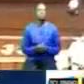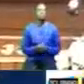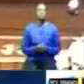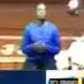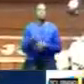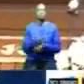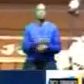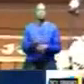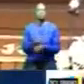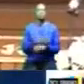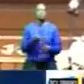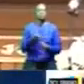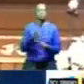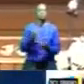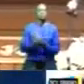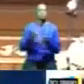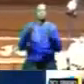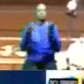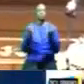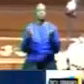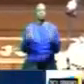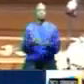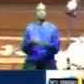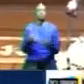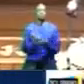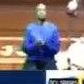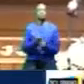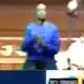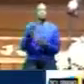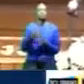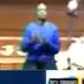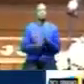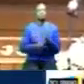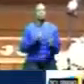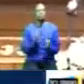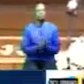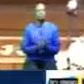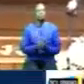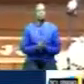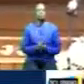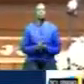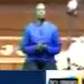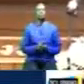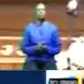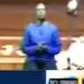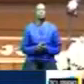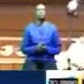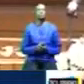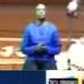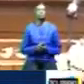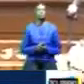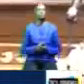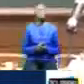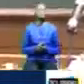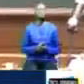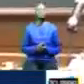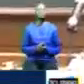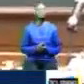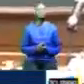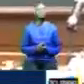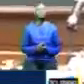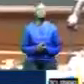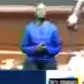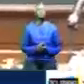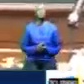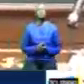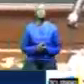exhorté na, à ce sujet en ces derniers temps. Na alituonya kwa nguvu. Paï mambo ya kuvuana mwi wakati ya mwisho. L'esprit a